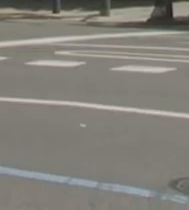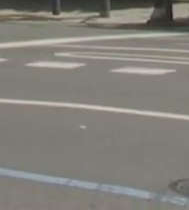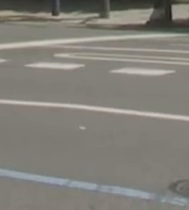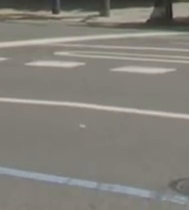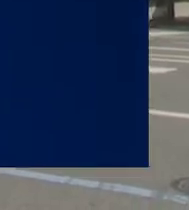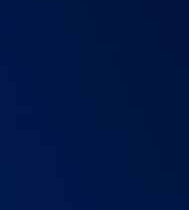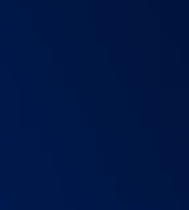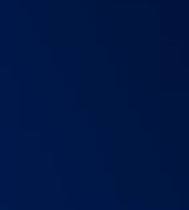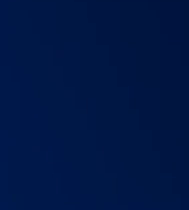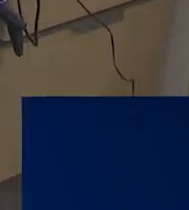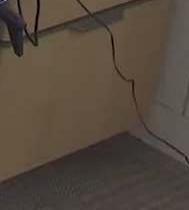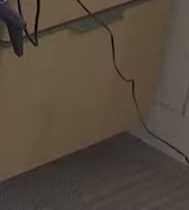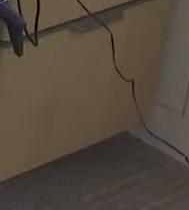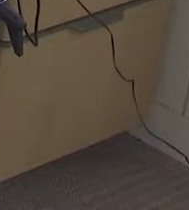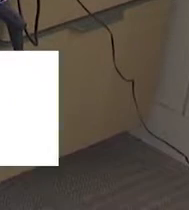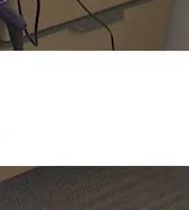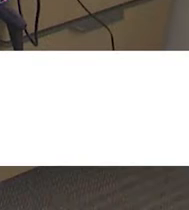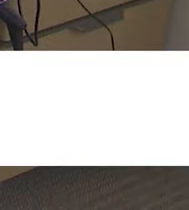시작했습니다.